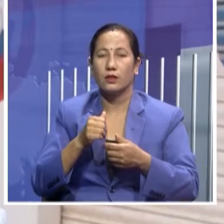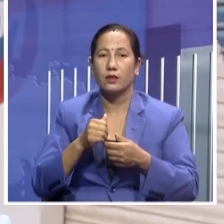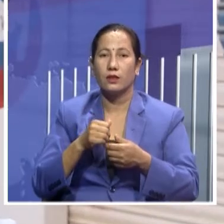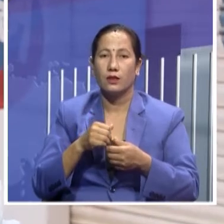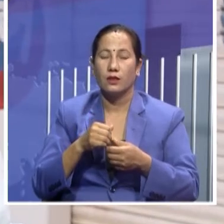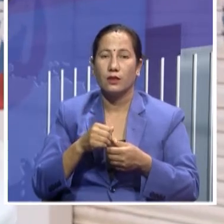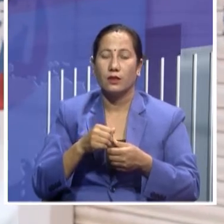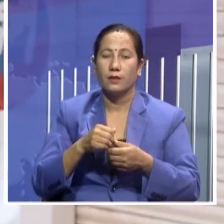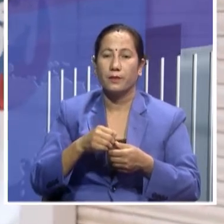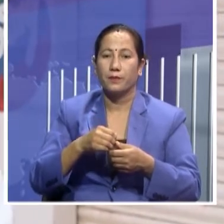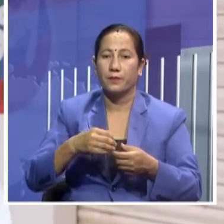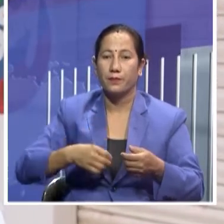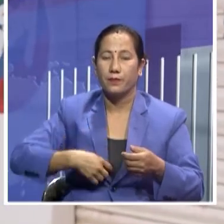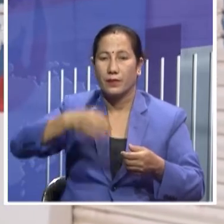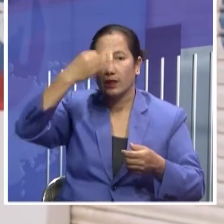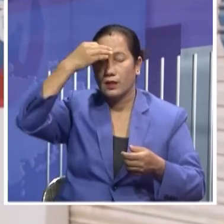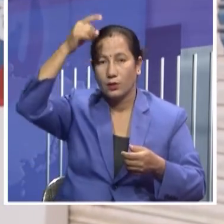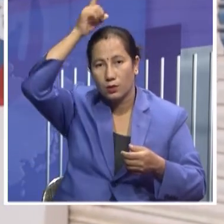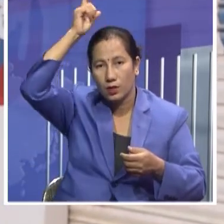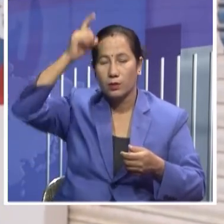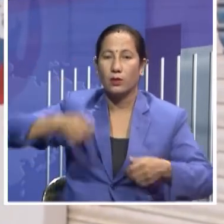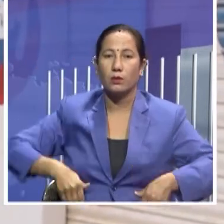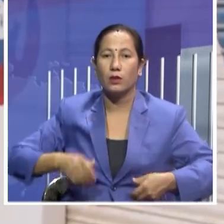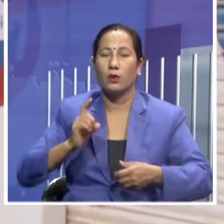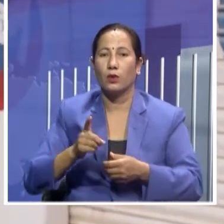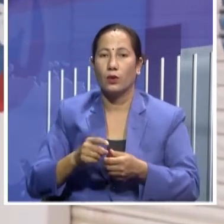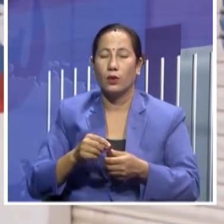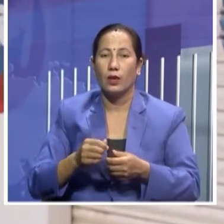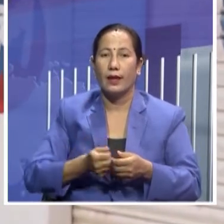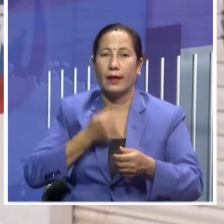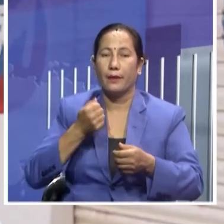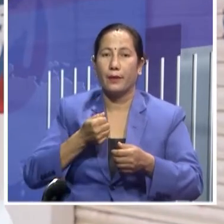होइन। अब हिन्दू धर्मको पर्व हो, पर्व पनि छोड्न मिल्दैन होइन। आफ्नो